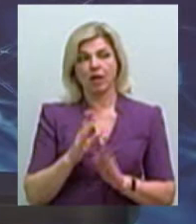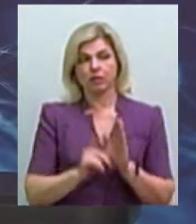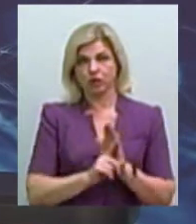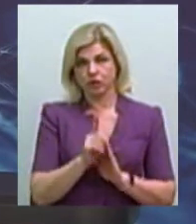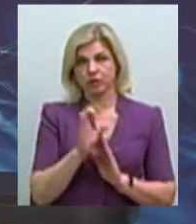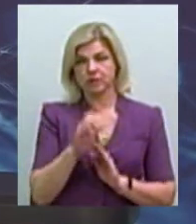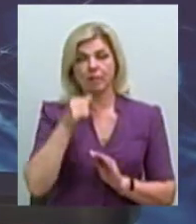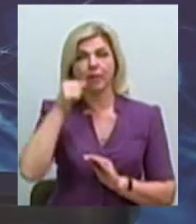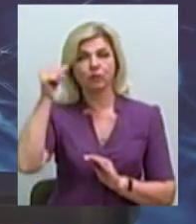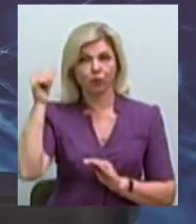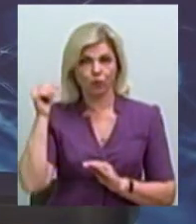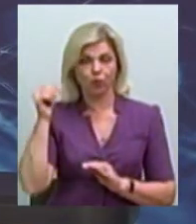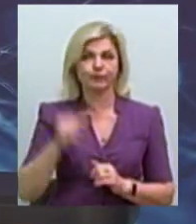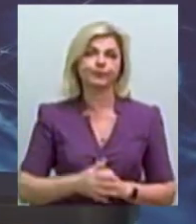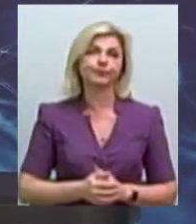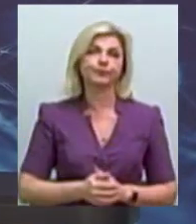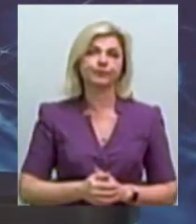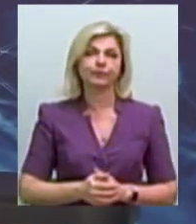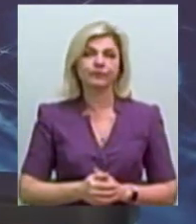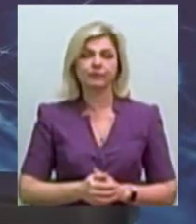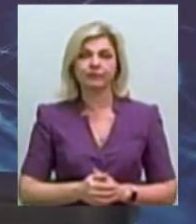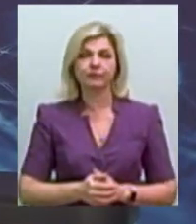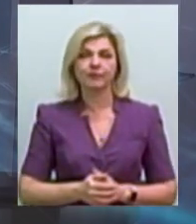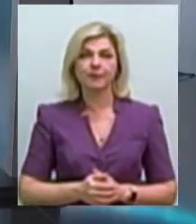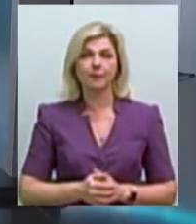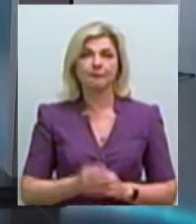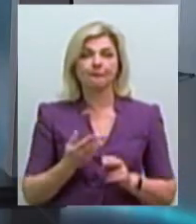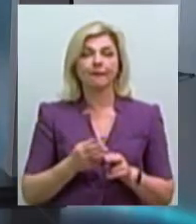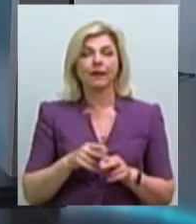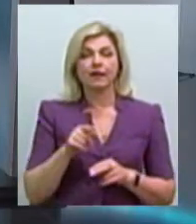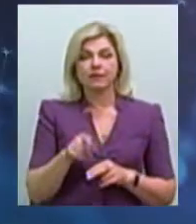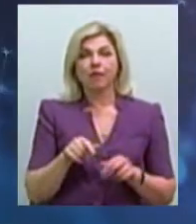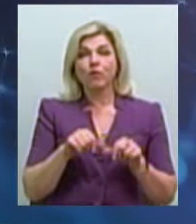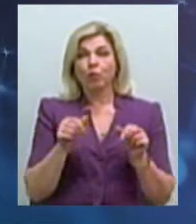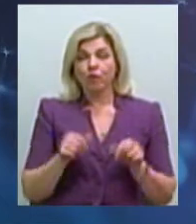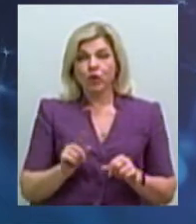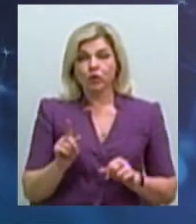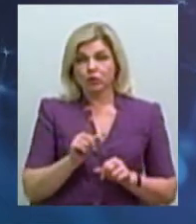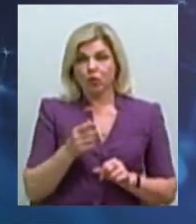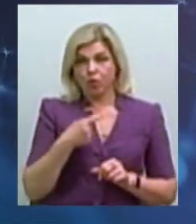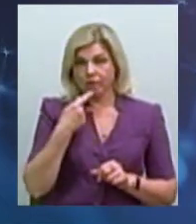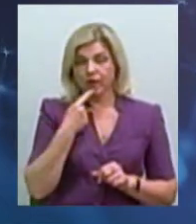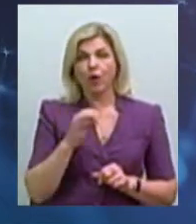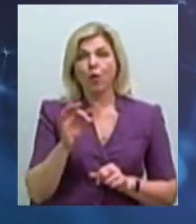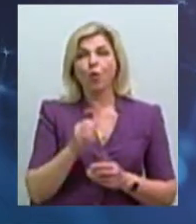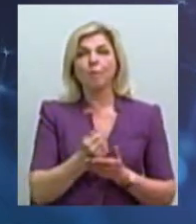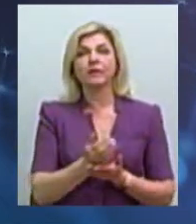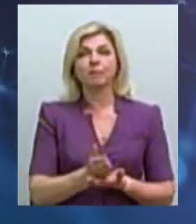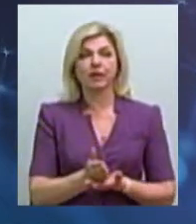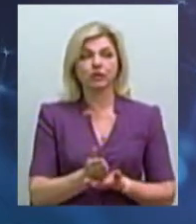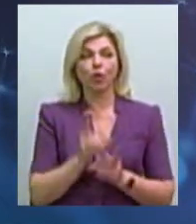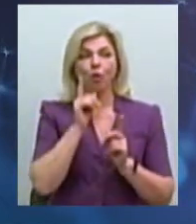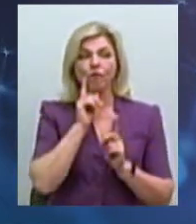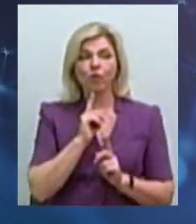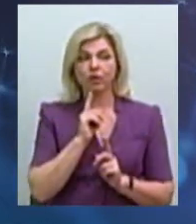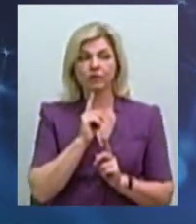починаючи ще з минулого року. Саме ось це формулювання, що ви сказали, щодо забезпечення